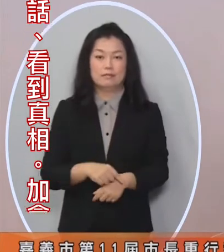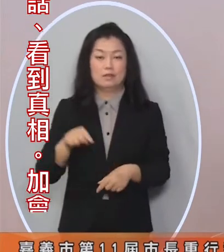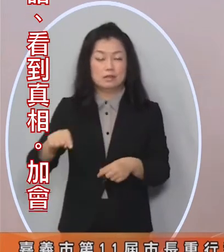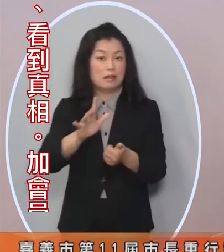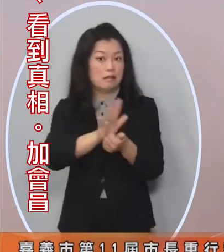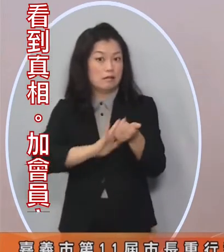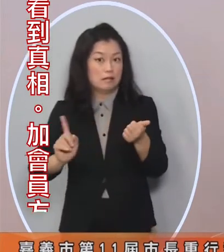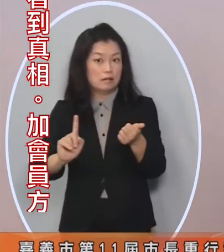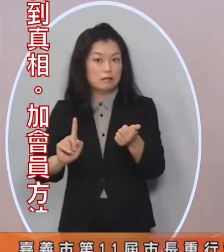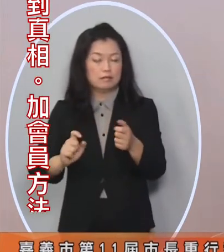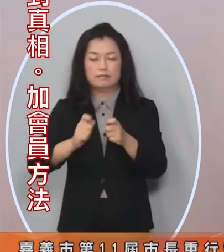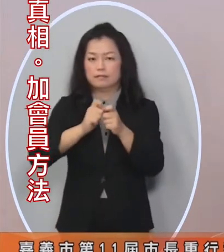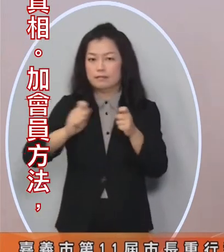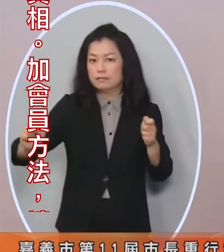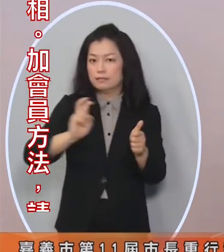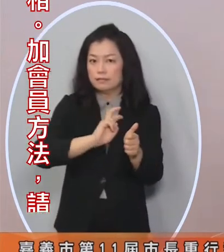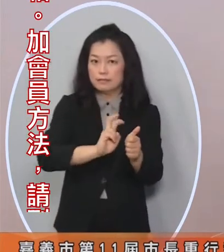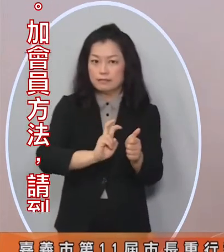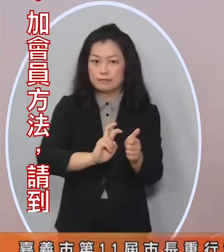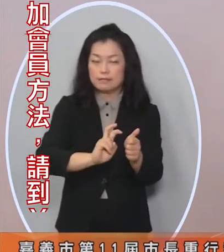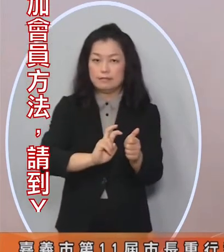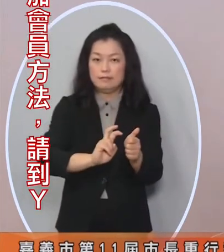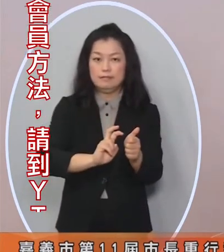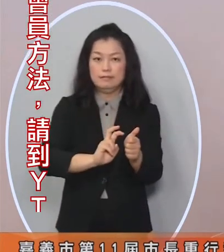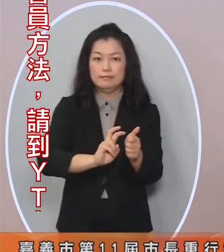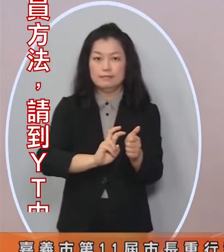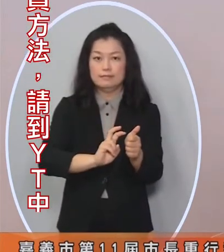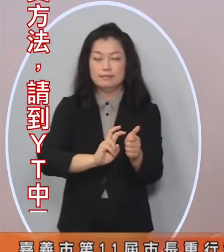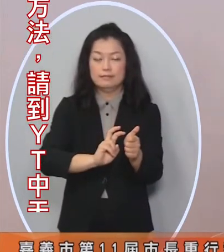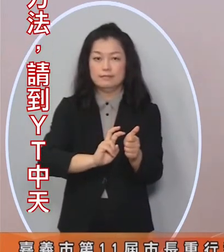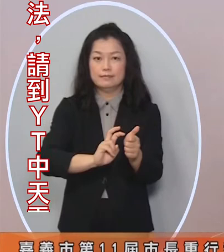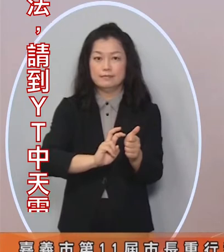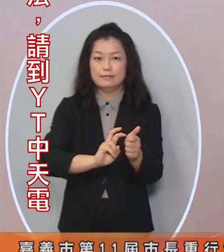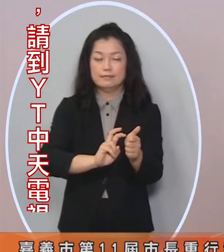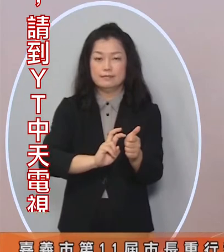照了，囡仔长照，啊那个